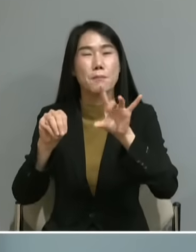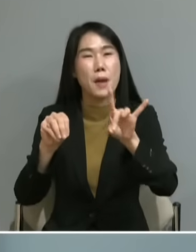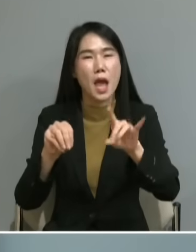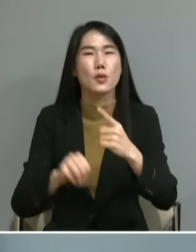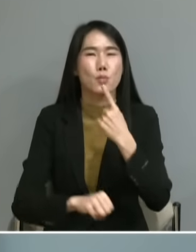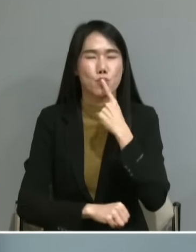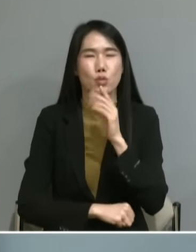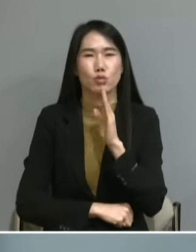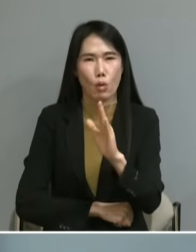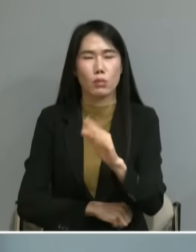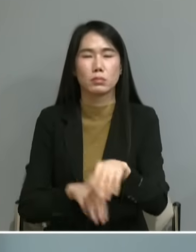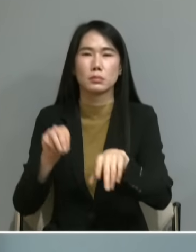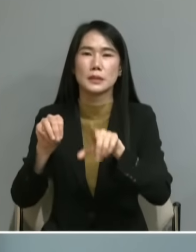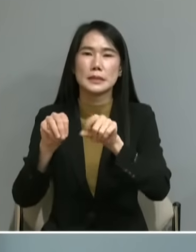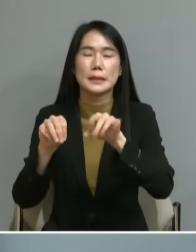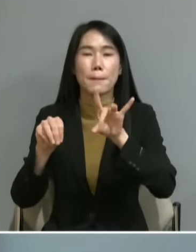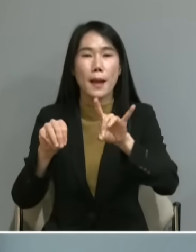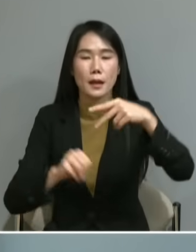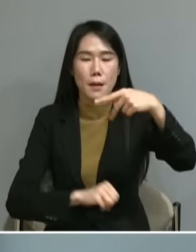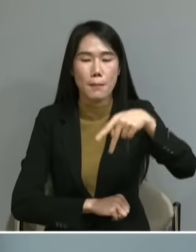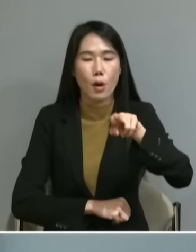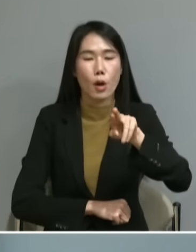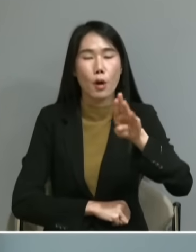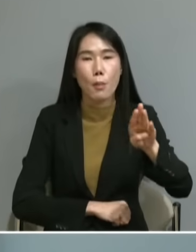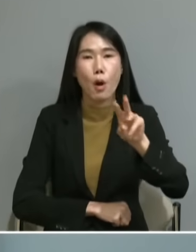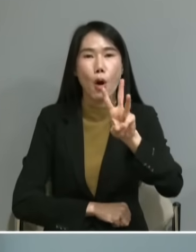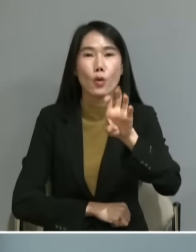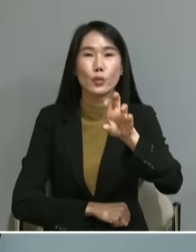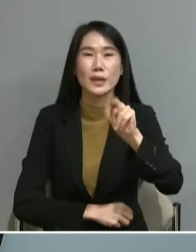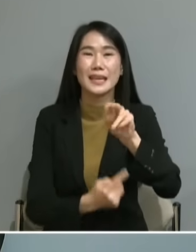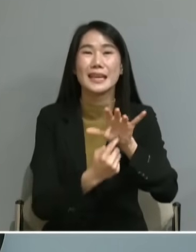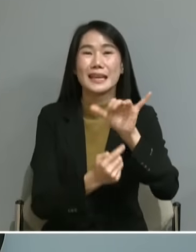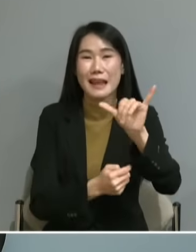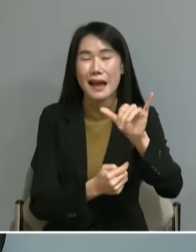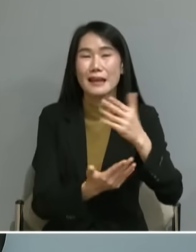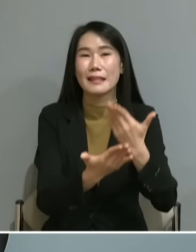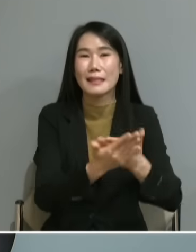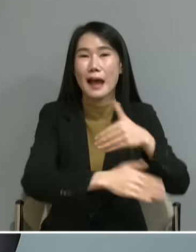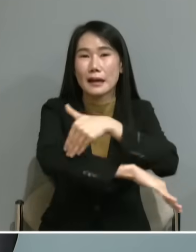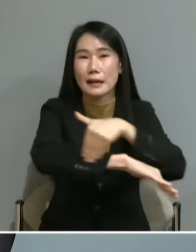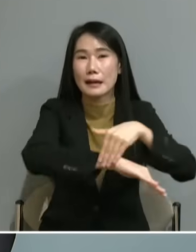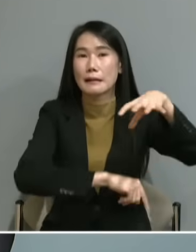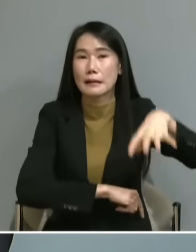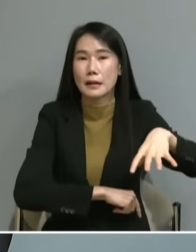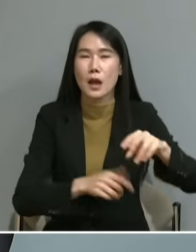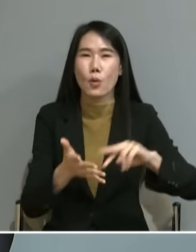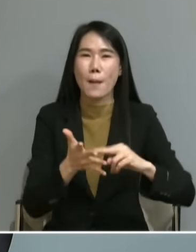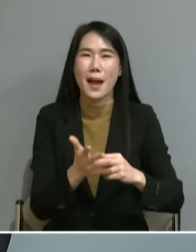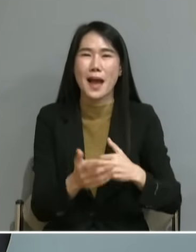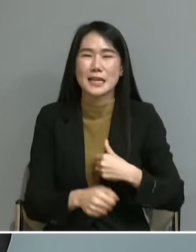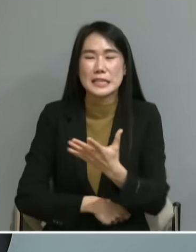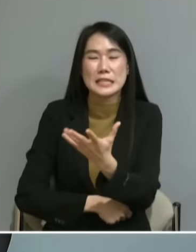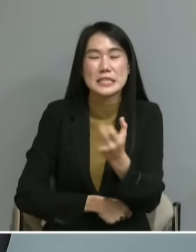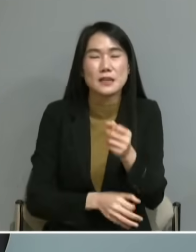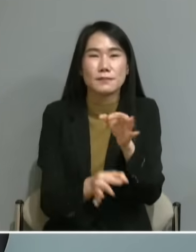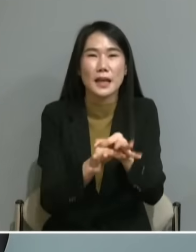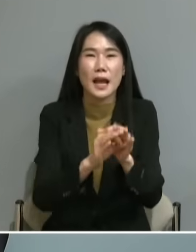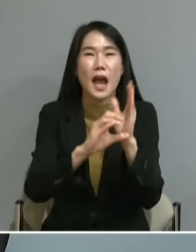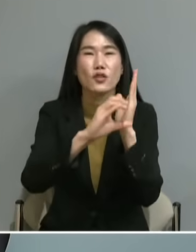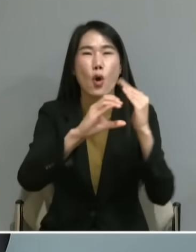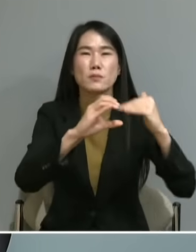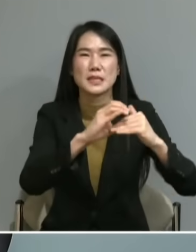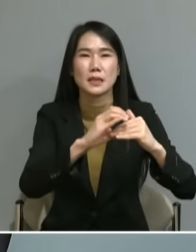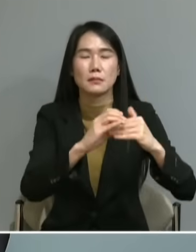บตรงๆมาตรา28ของพรบวินัยทางการเงินการคลังคือใช้ออมสินเนี่ยเราไม่ได้หมายความว่าเราจะใช้ออมสินทั้งหมดนะครับ